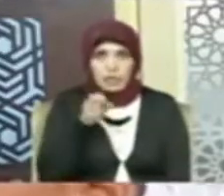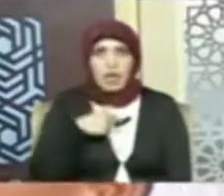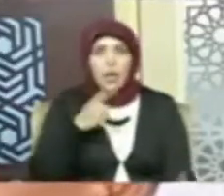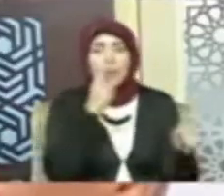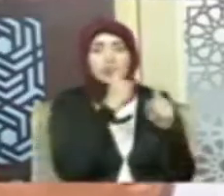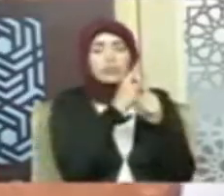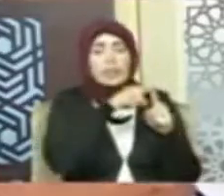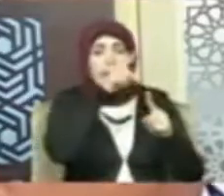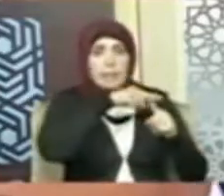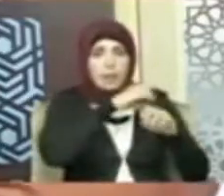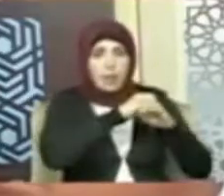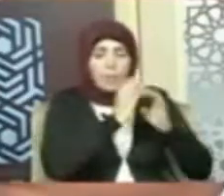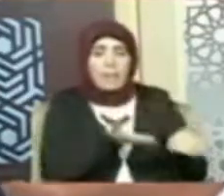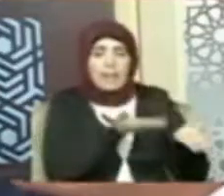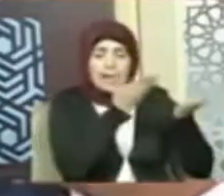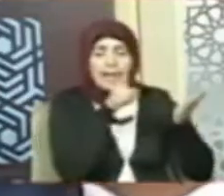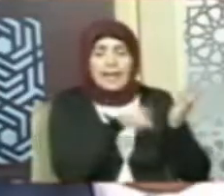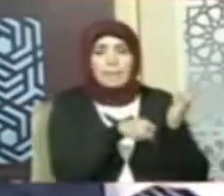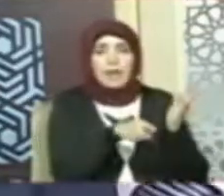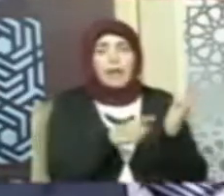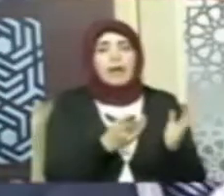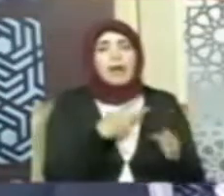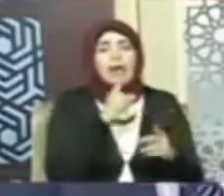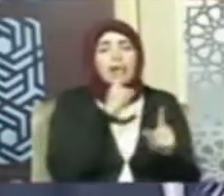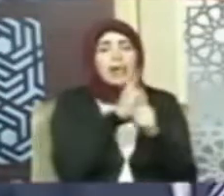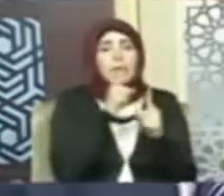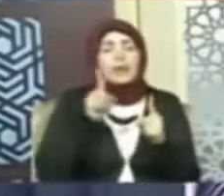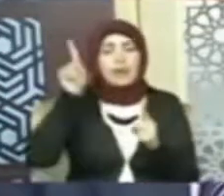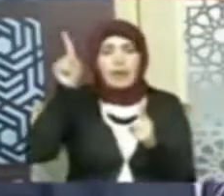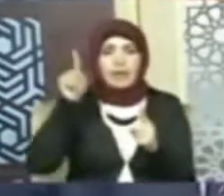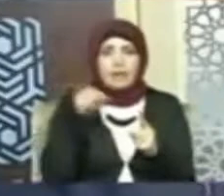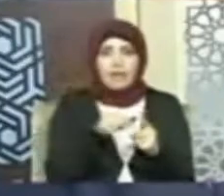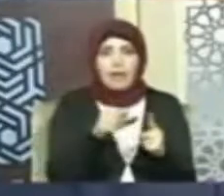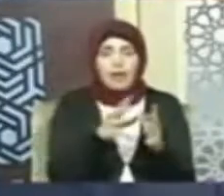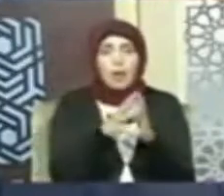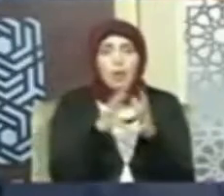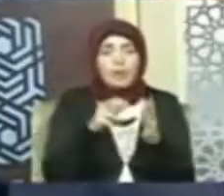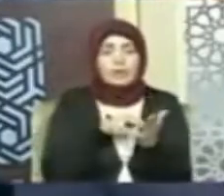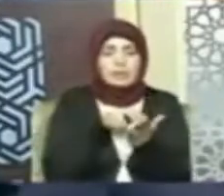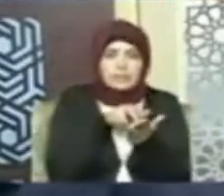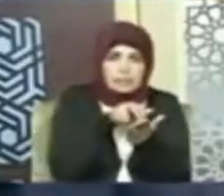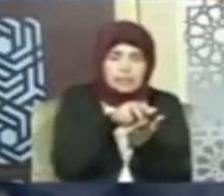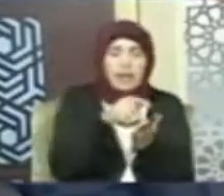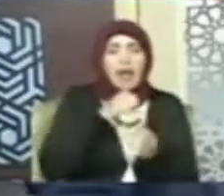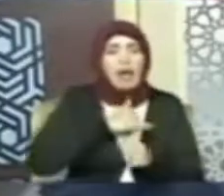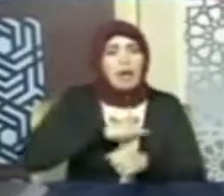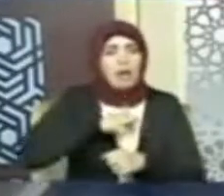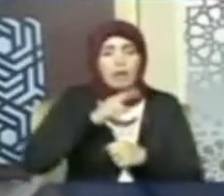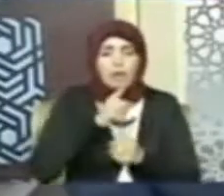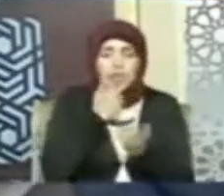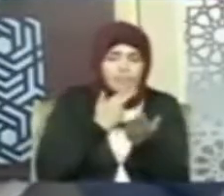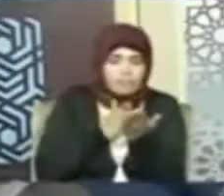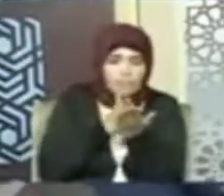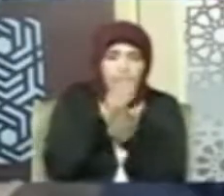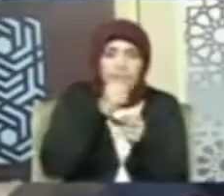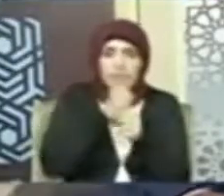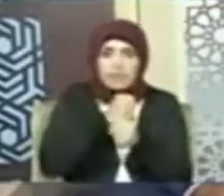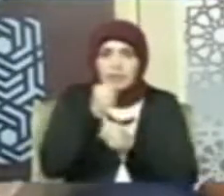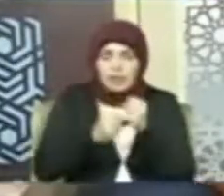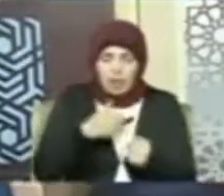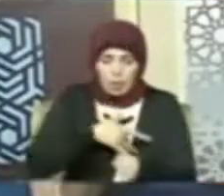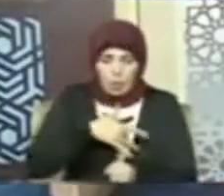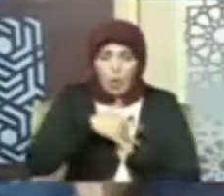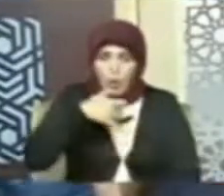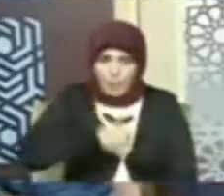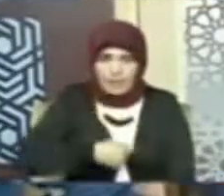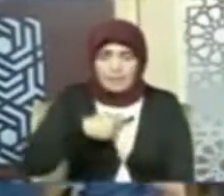ومن أراد الآخرة وسعى لها سعيها وهو مؤمن